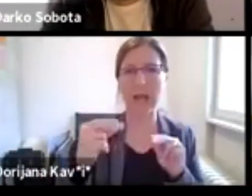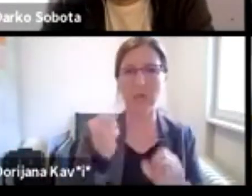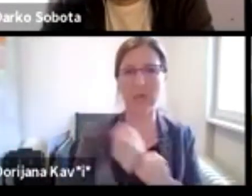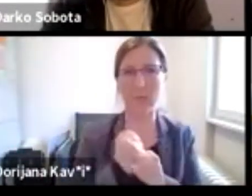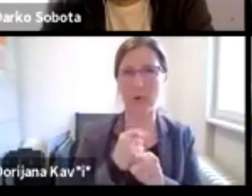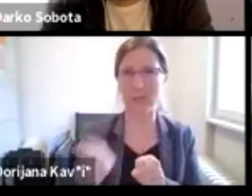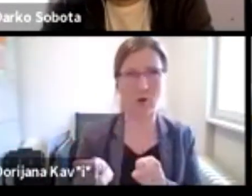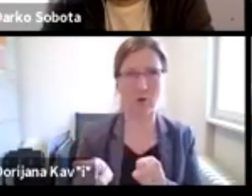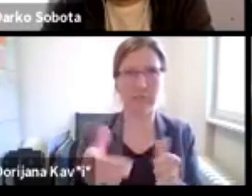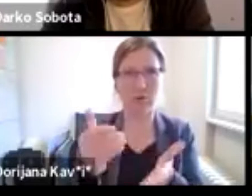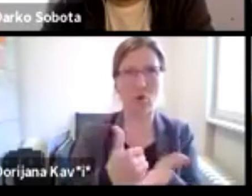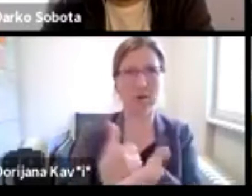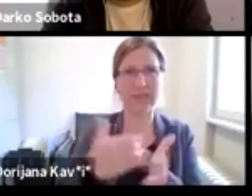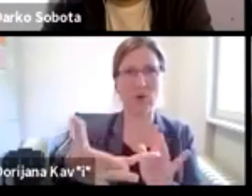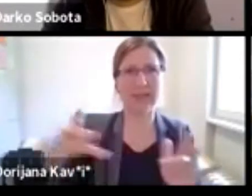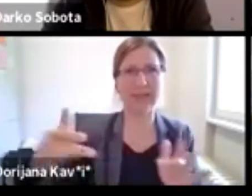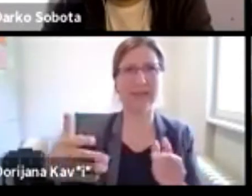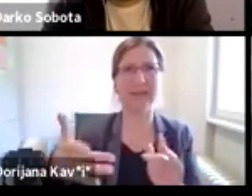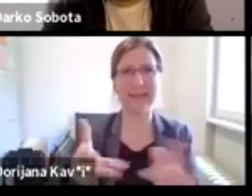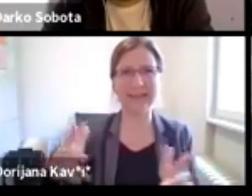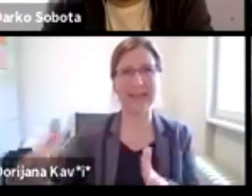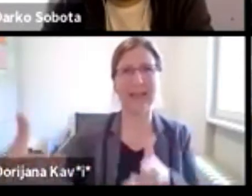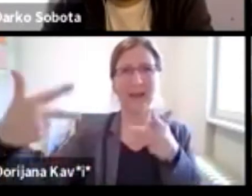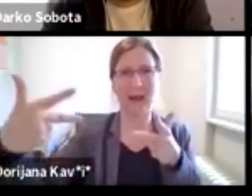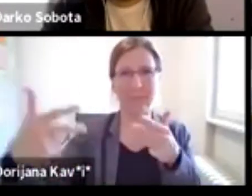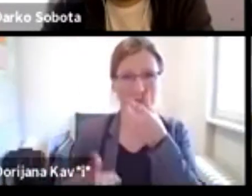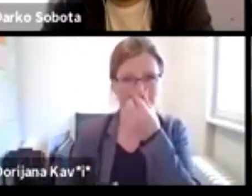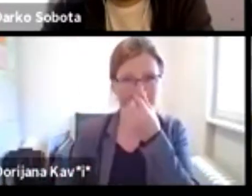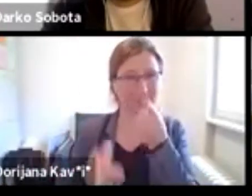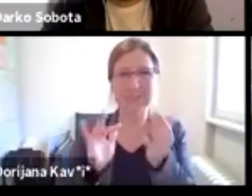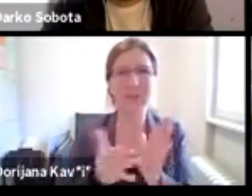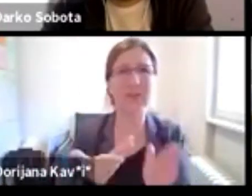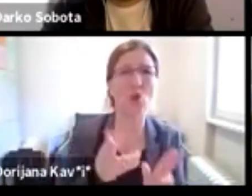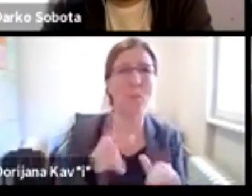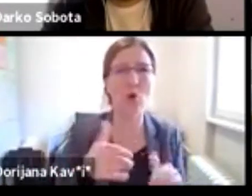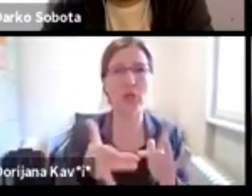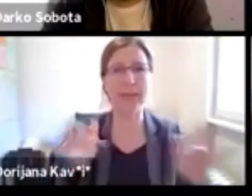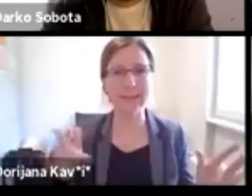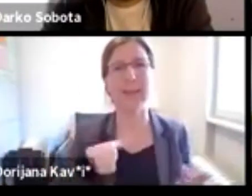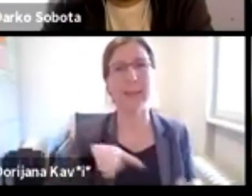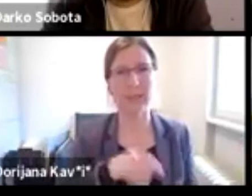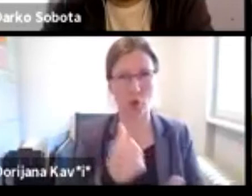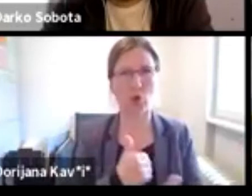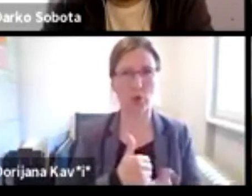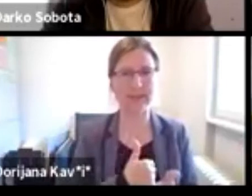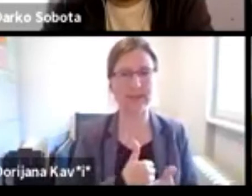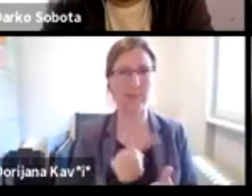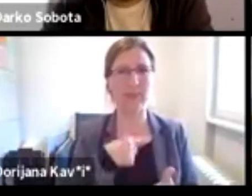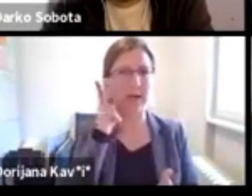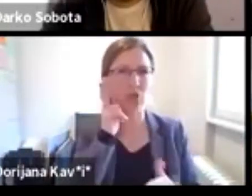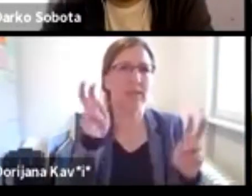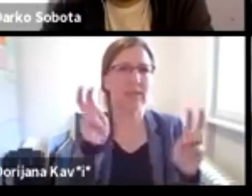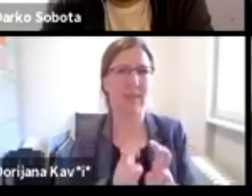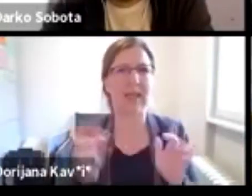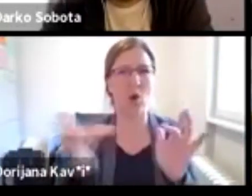platformi koje su nam dostupne. ISO eksterni audit nam sljedeći tjedan ide prvi put isto online, Tako da trudimo se što manje smanjiti kontakte i držati se